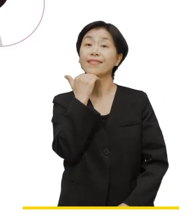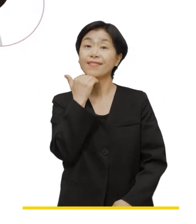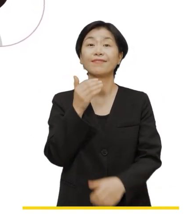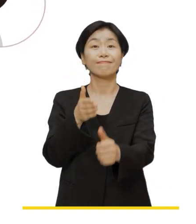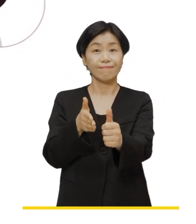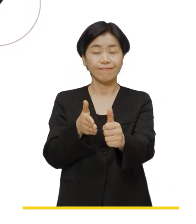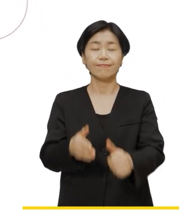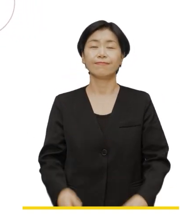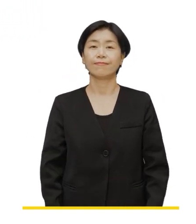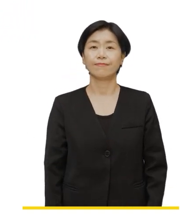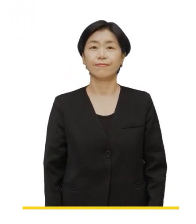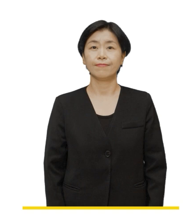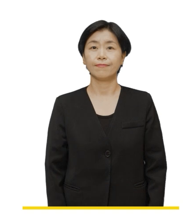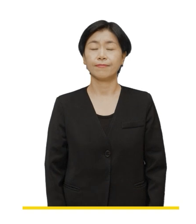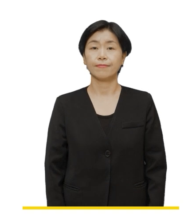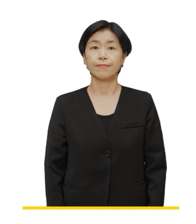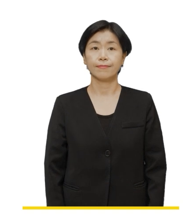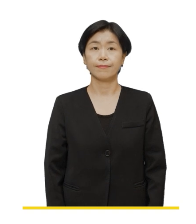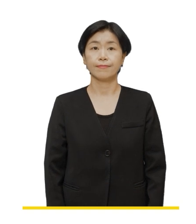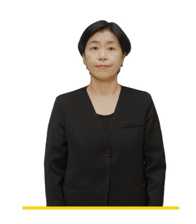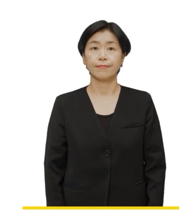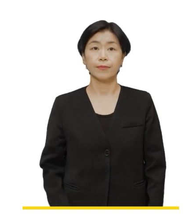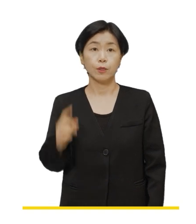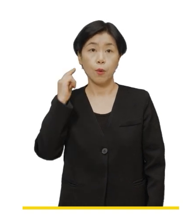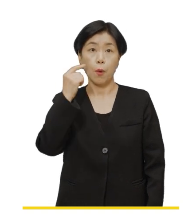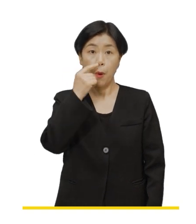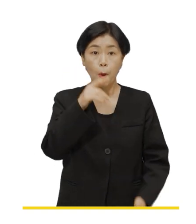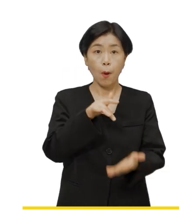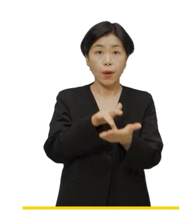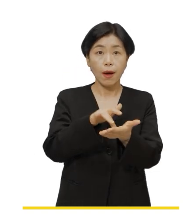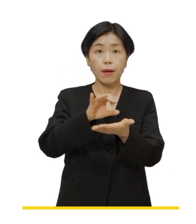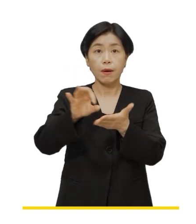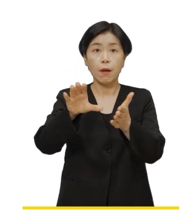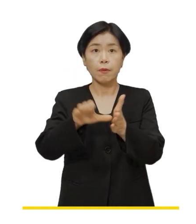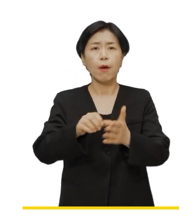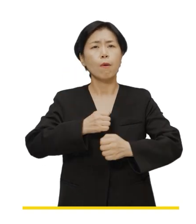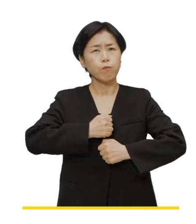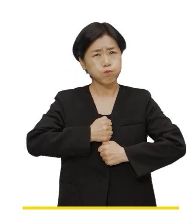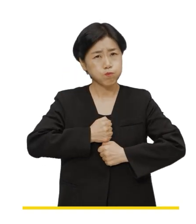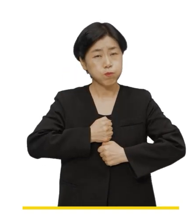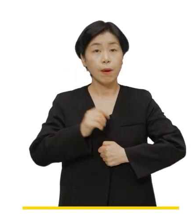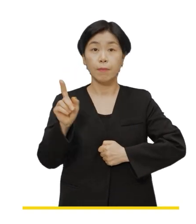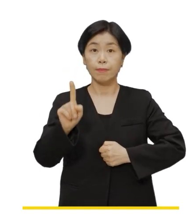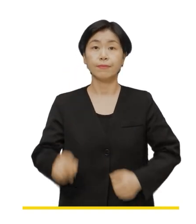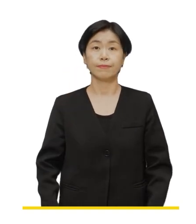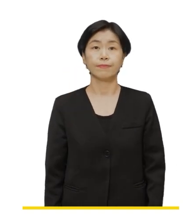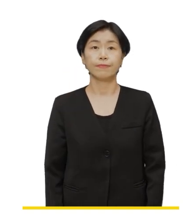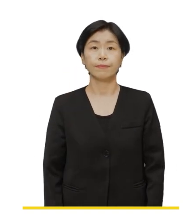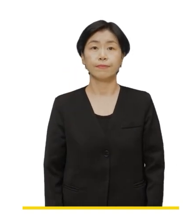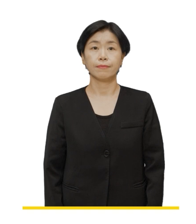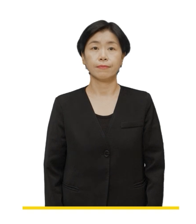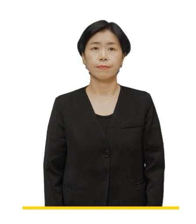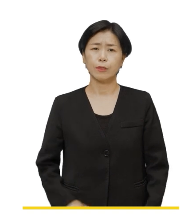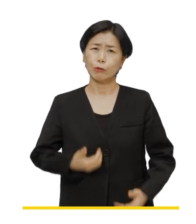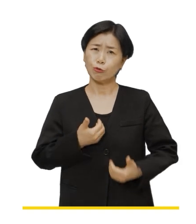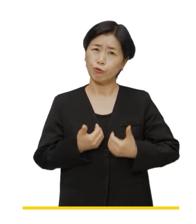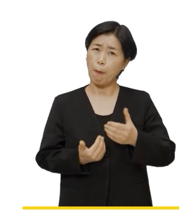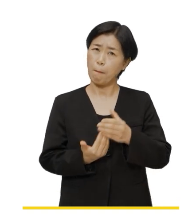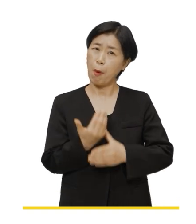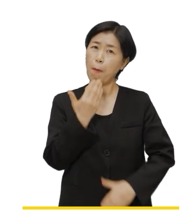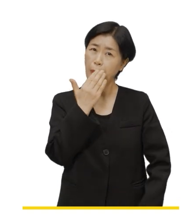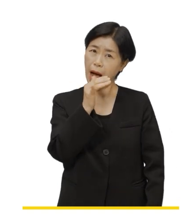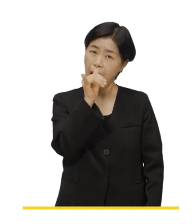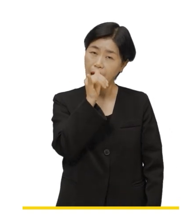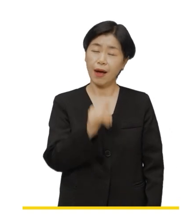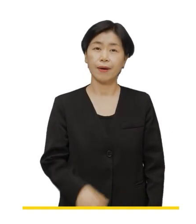잠시 그대로 있어요. 이비과 용제 사용 시 이런 점을 주의하세요. 다음과 같은 부작용이